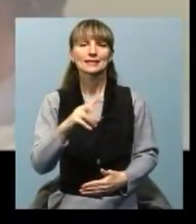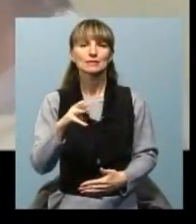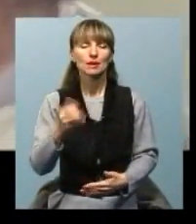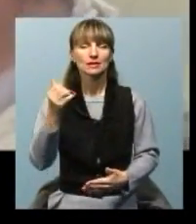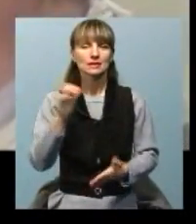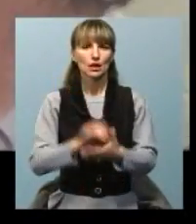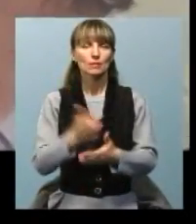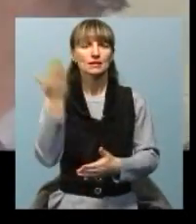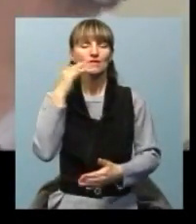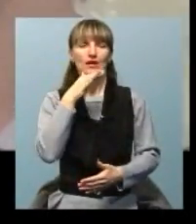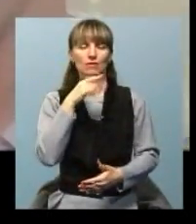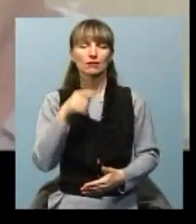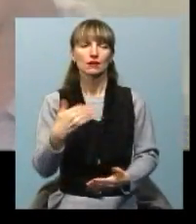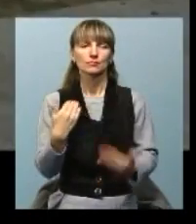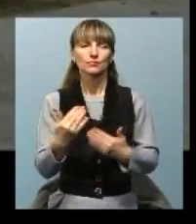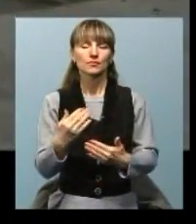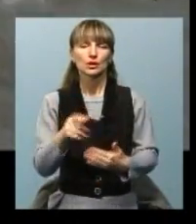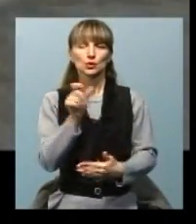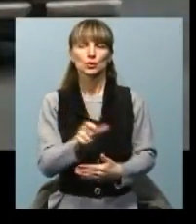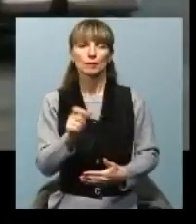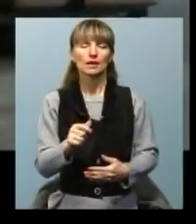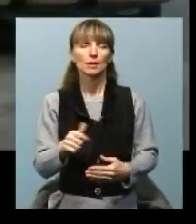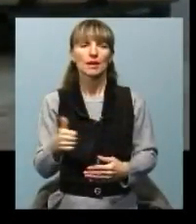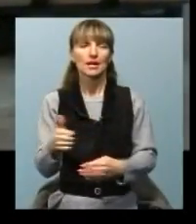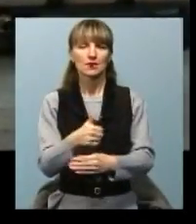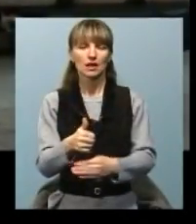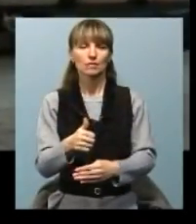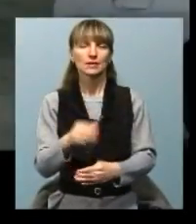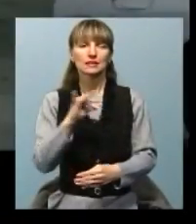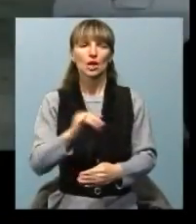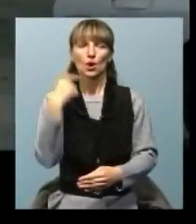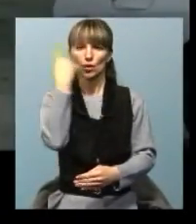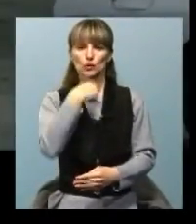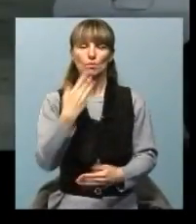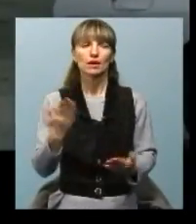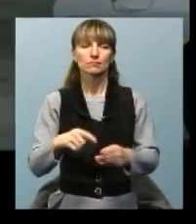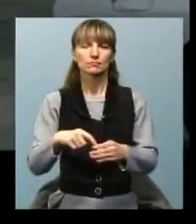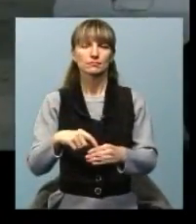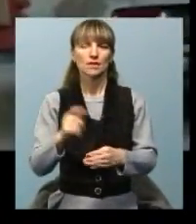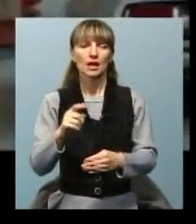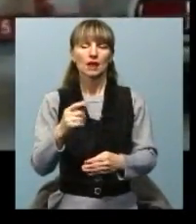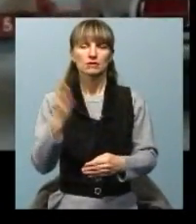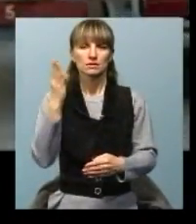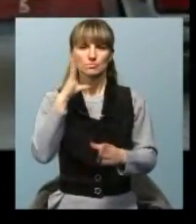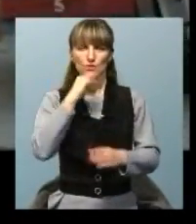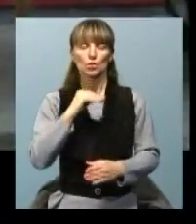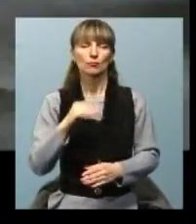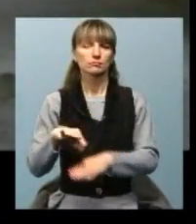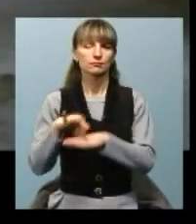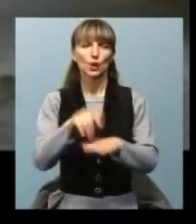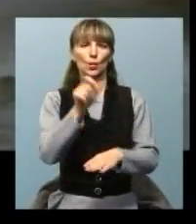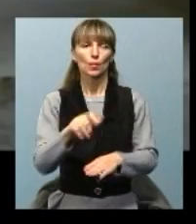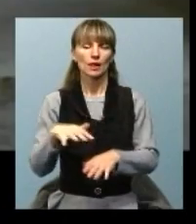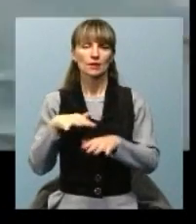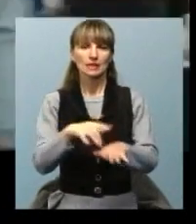часів. Вона притаманна суспільним лідерам, історичним особам, які виокремлюють здатністю вести людей за собою. Так